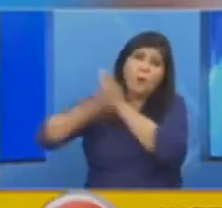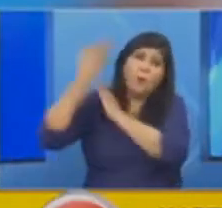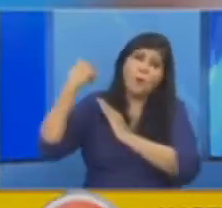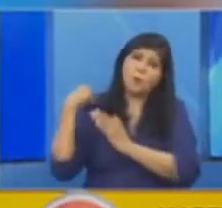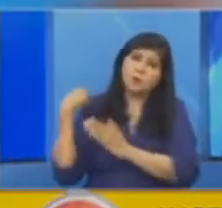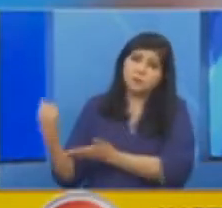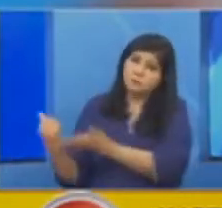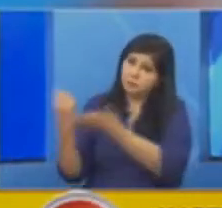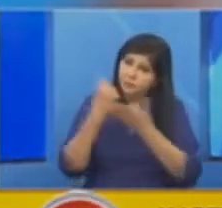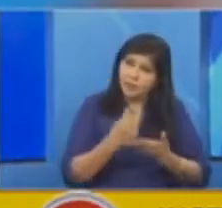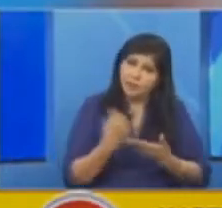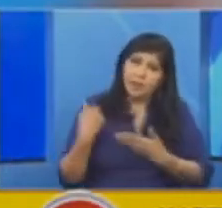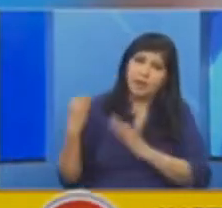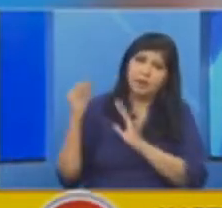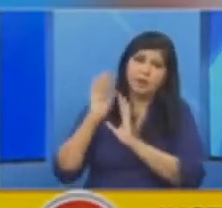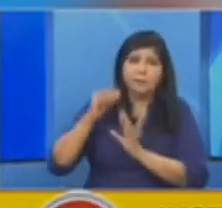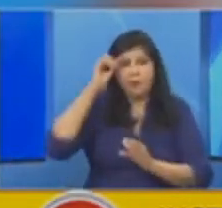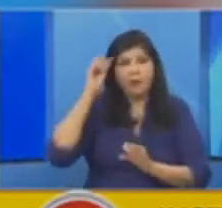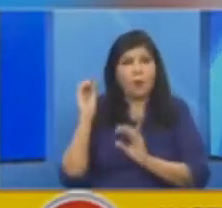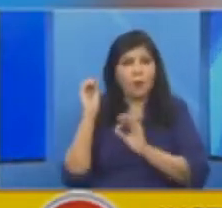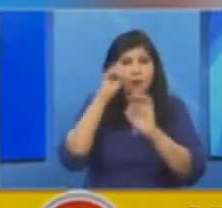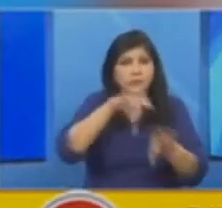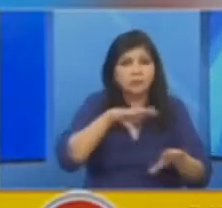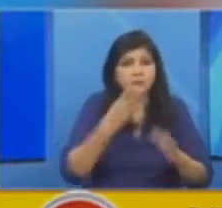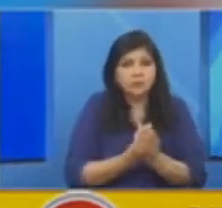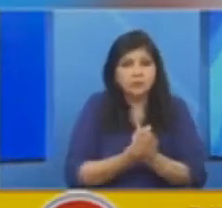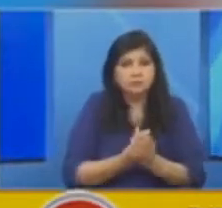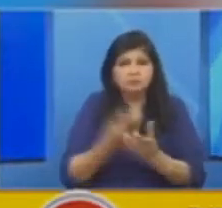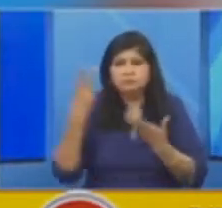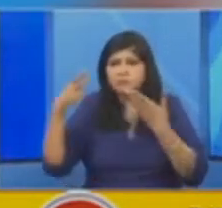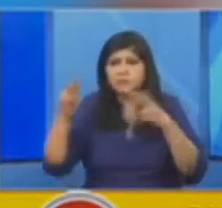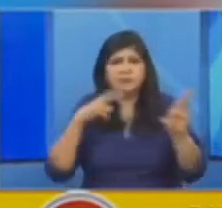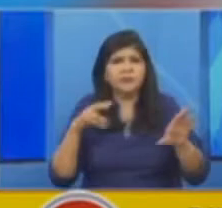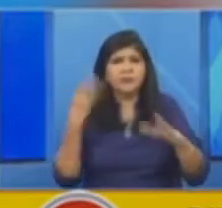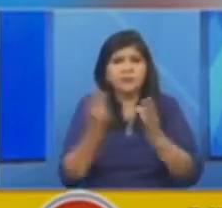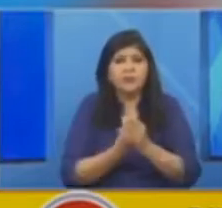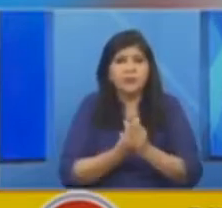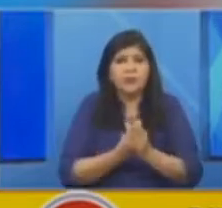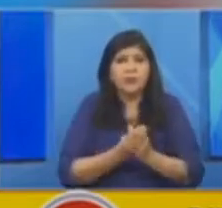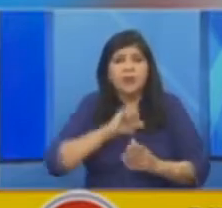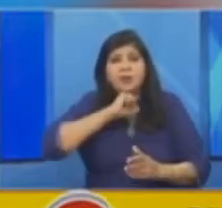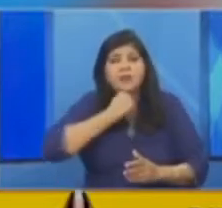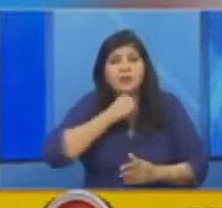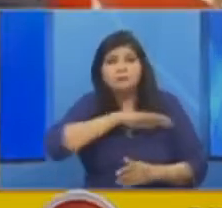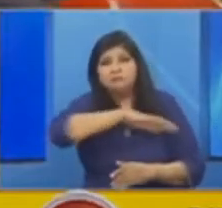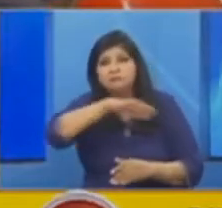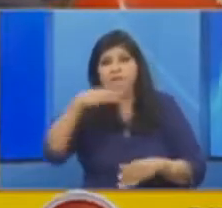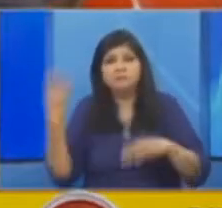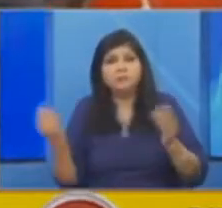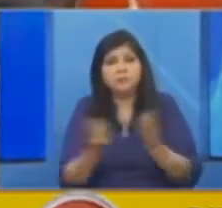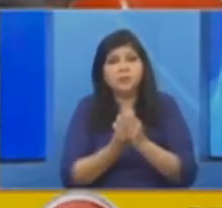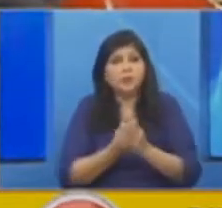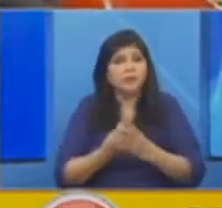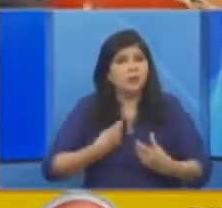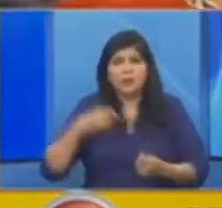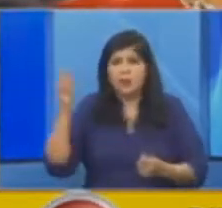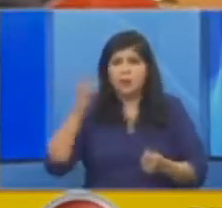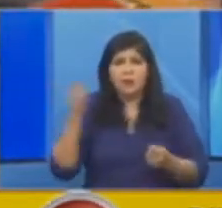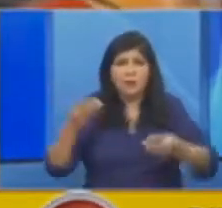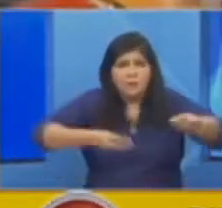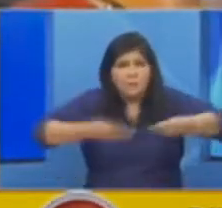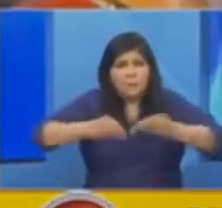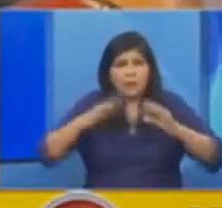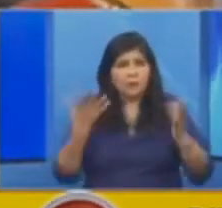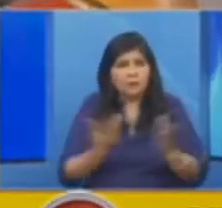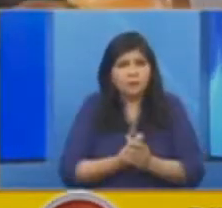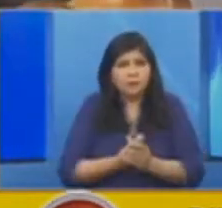परंपरा हो विवितता हो युवा आबादी हो क्या खिलोनों के बाजार में